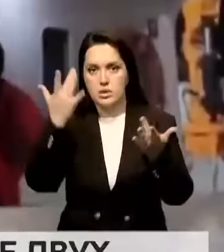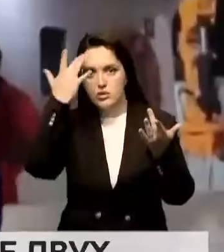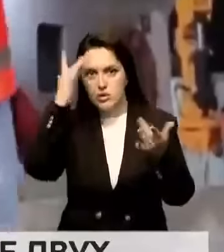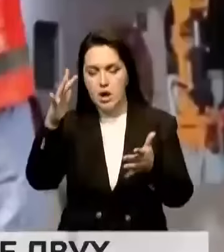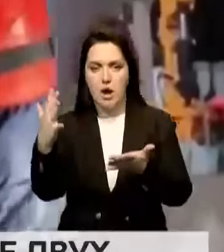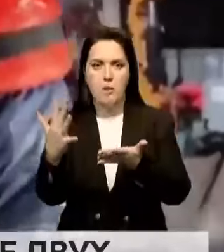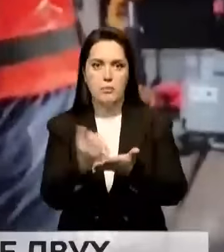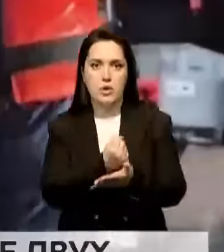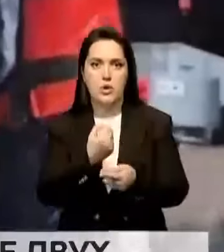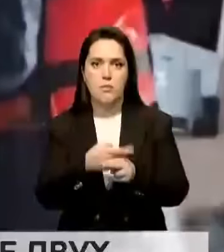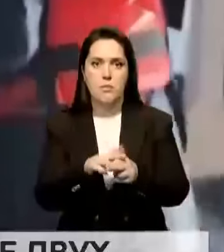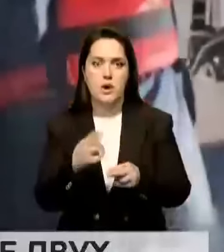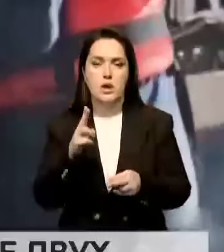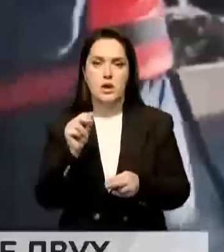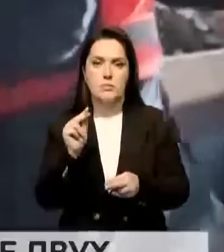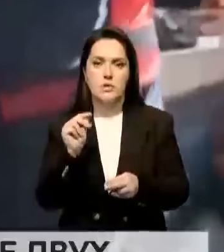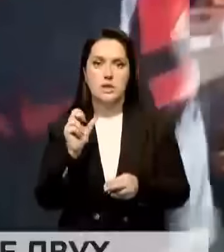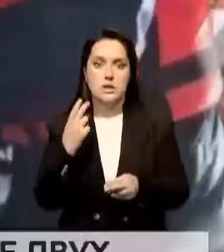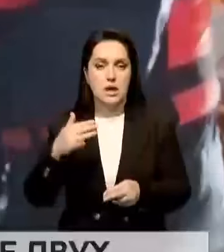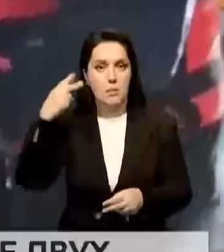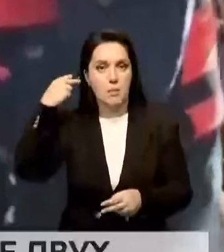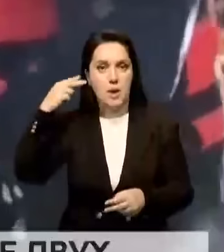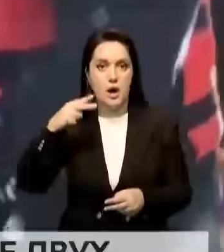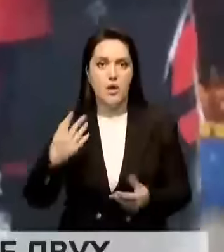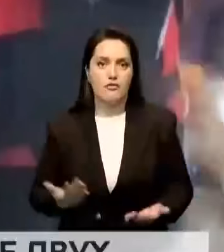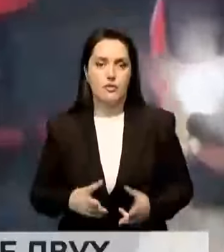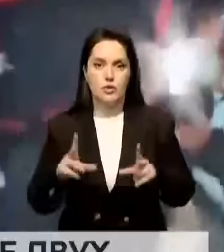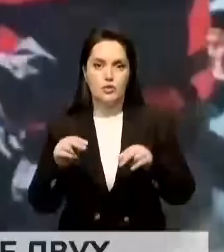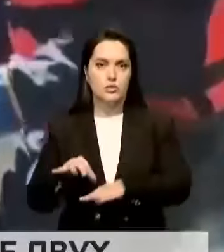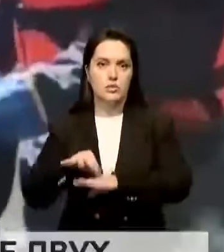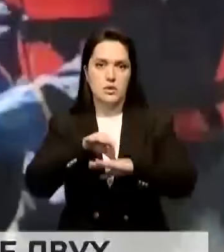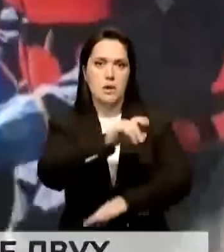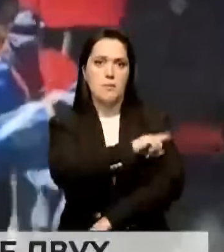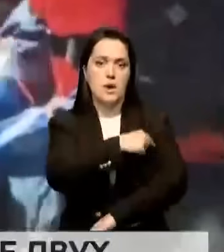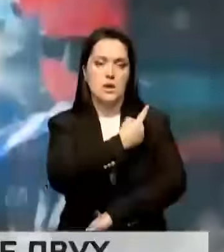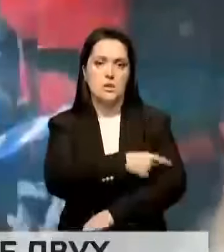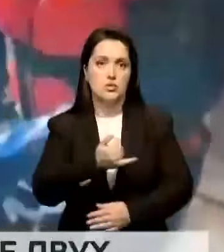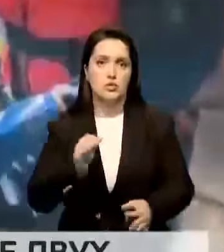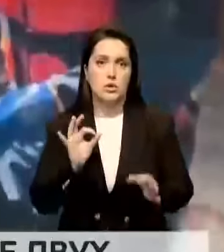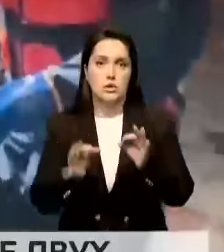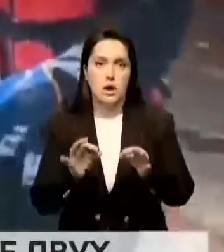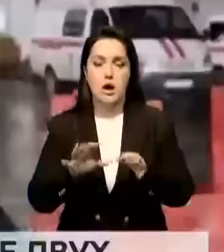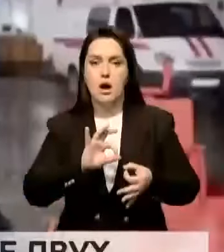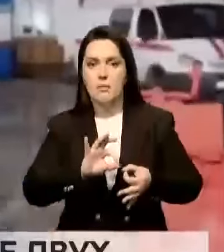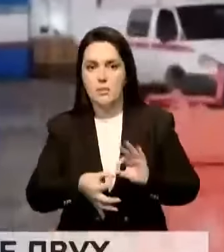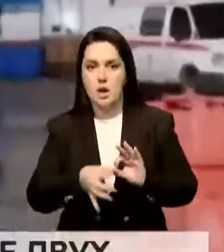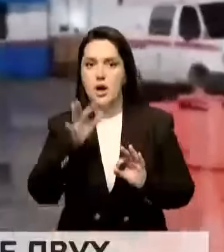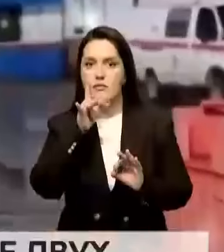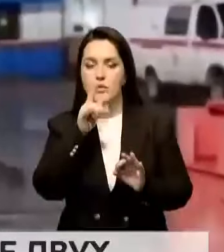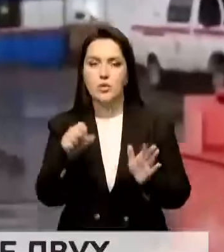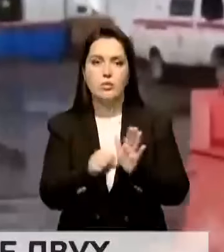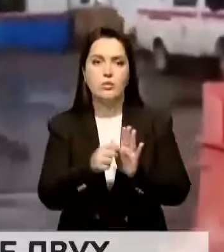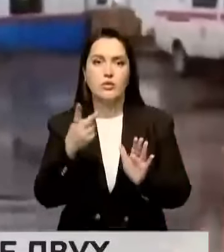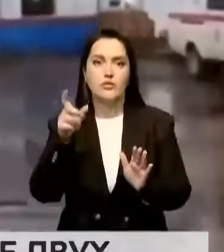судно случайно обнаружили моряки из Камчатского края. Выжившего доставили в больницу, его жизни ничего не угрожает. Обстоятельства и время